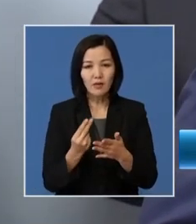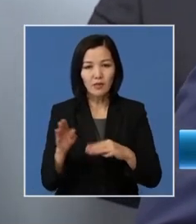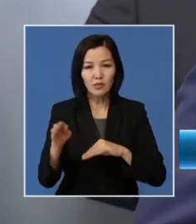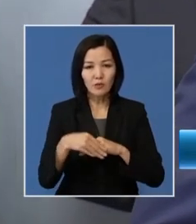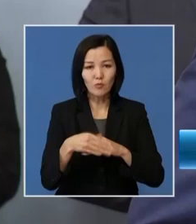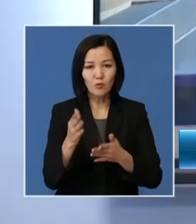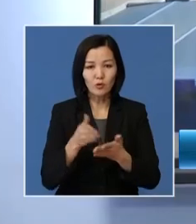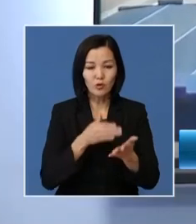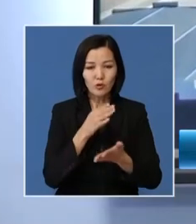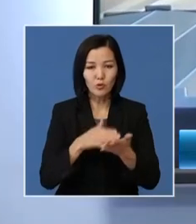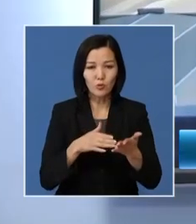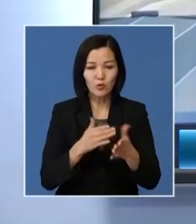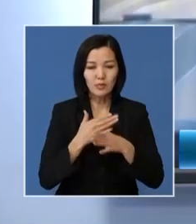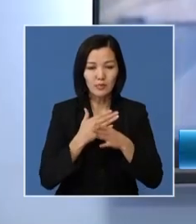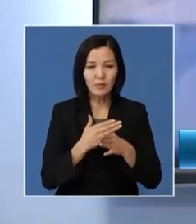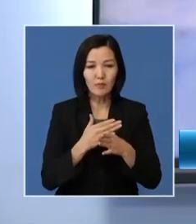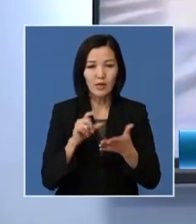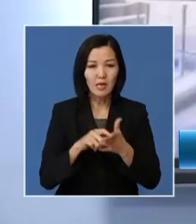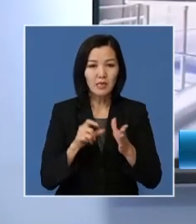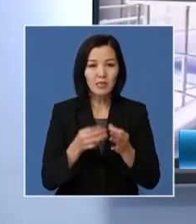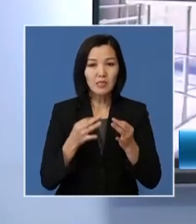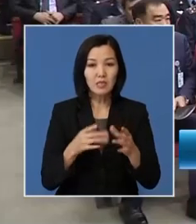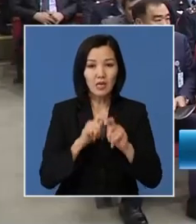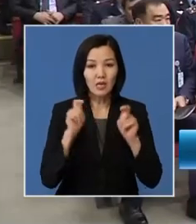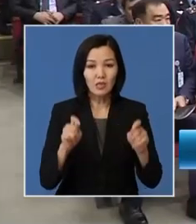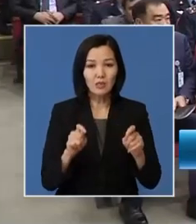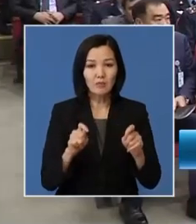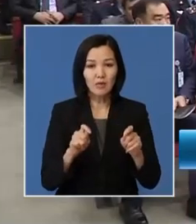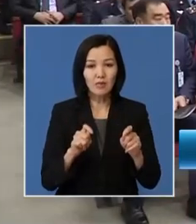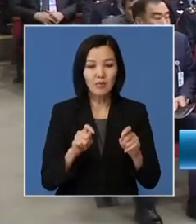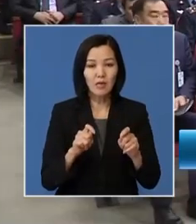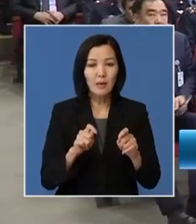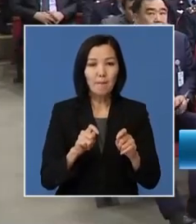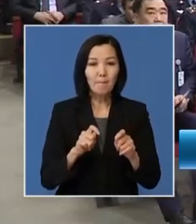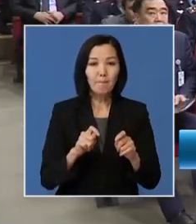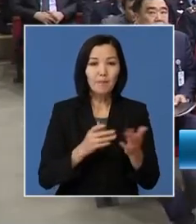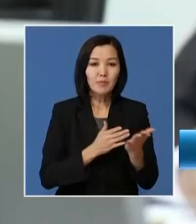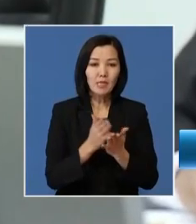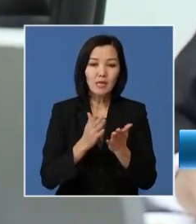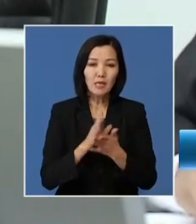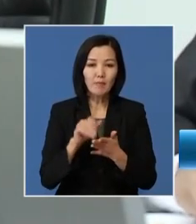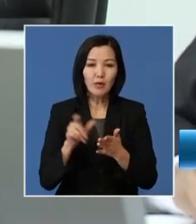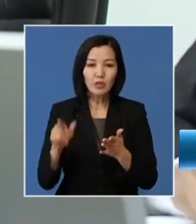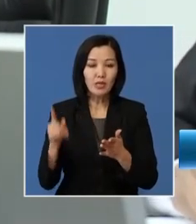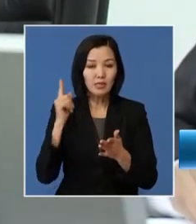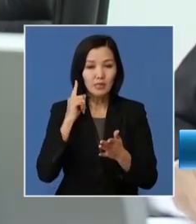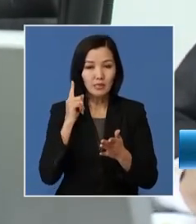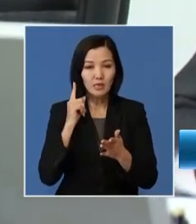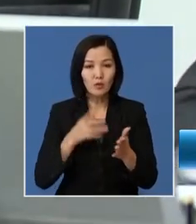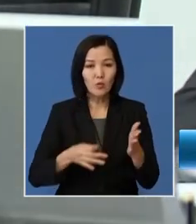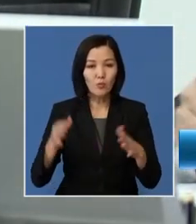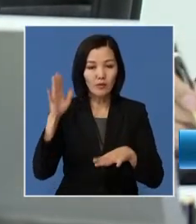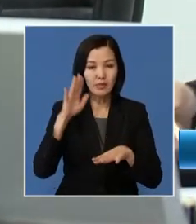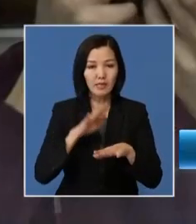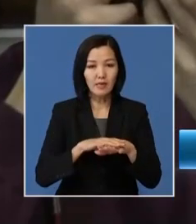жемқорлықты жоюға сеп. Кеңсені құрашып қоймады, құрылымдар басшыларын тыңдады. Артынша агенттік төрағасы мен облыс әкімі